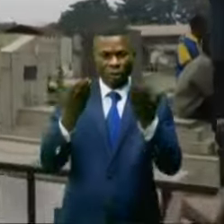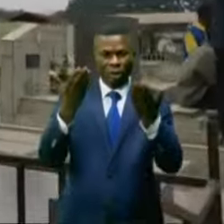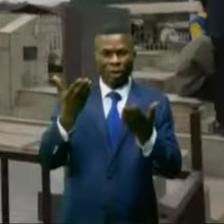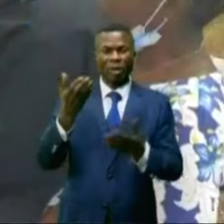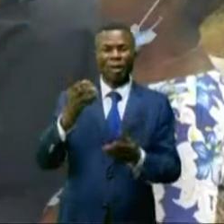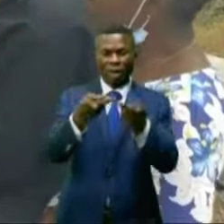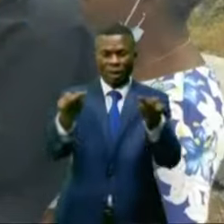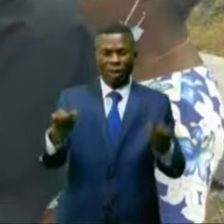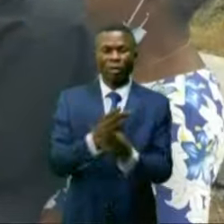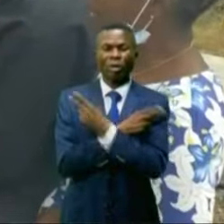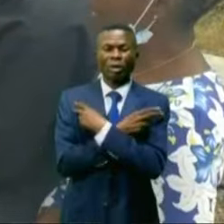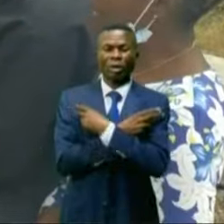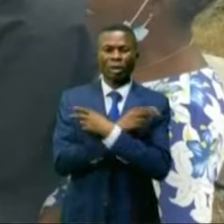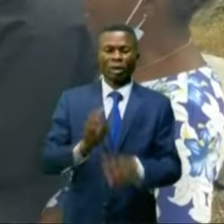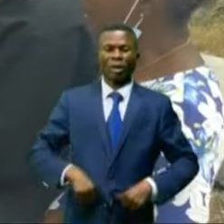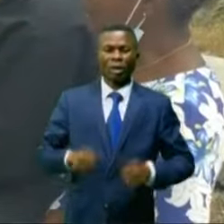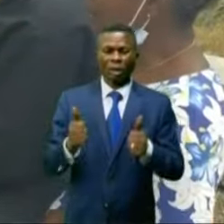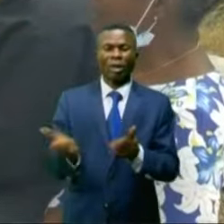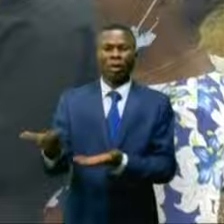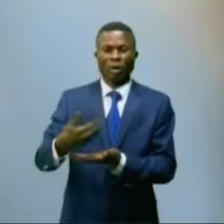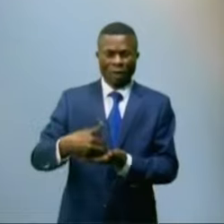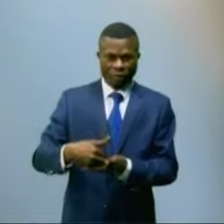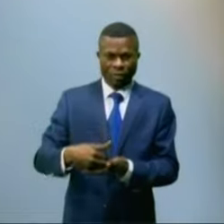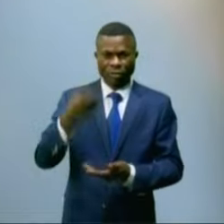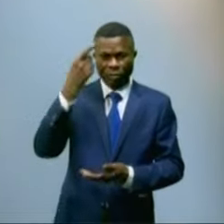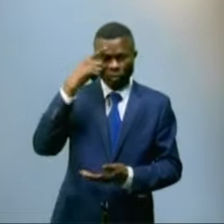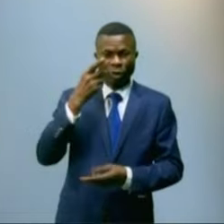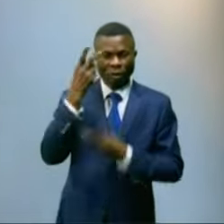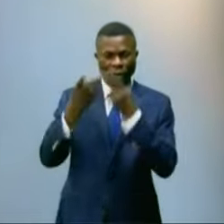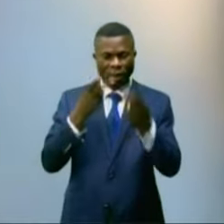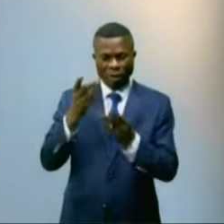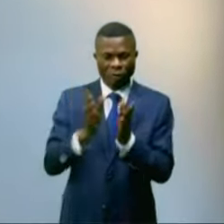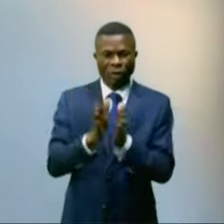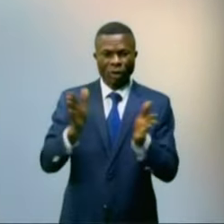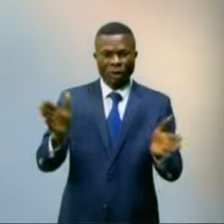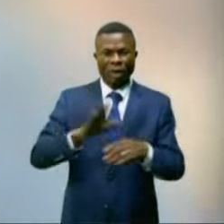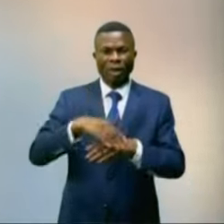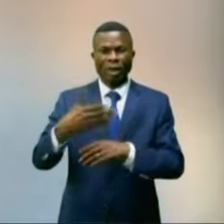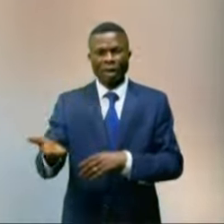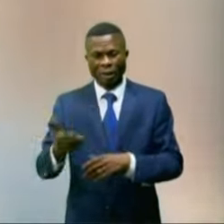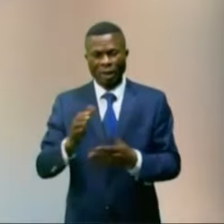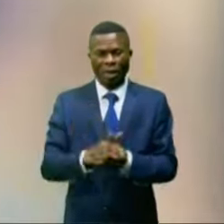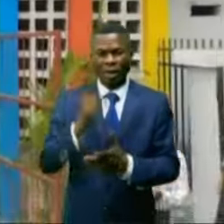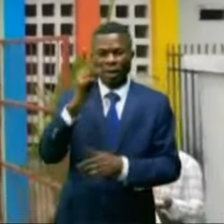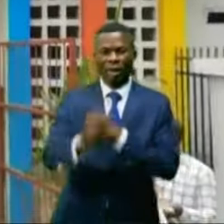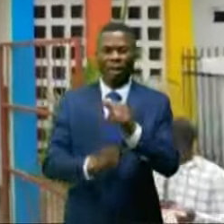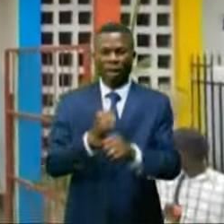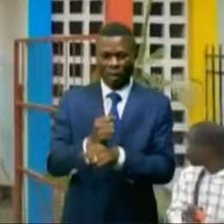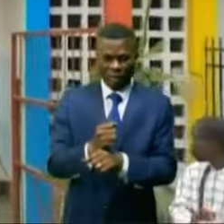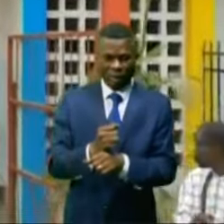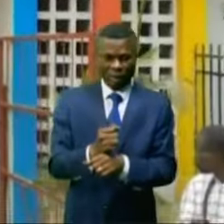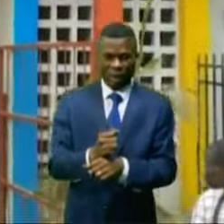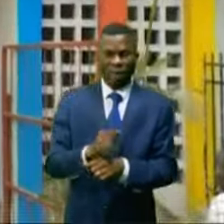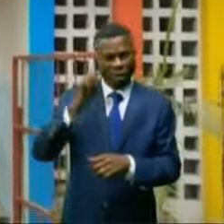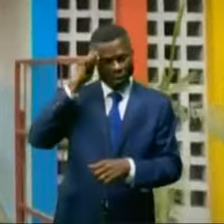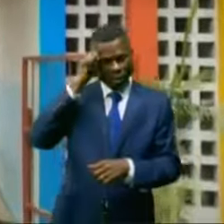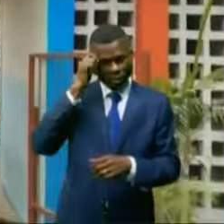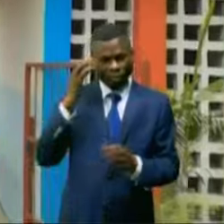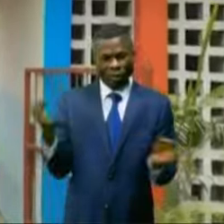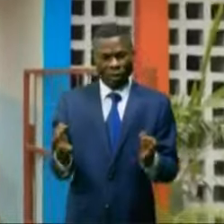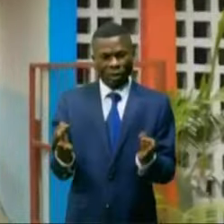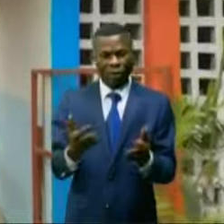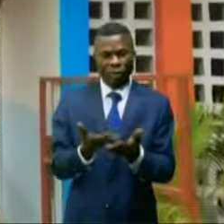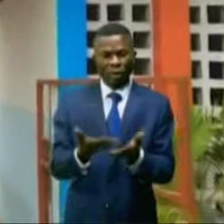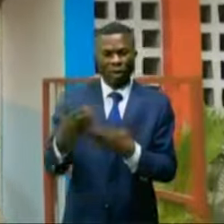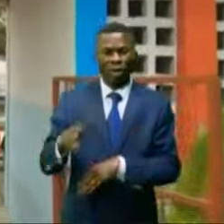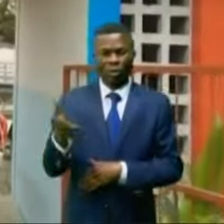repos, les vivants y retournent pour une visite officielle après une année. Ainsi a été commémorée cette journée